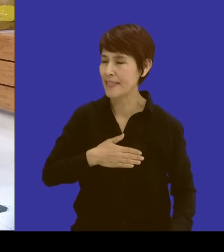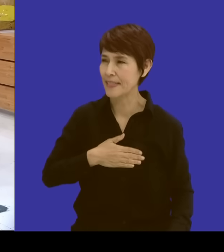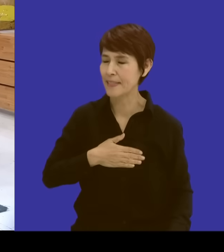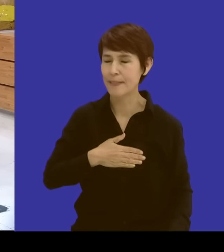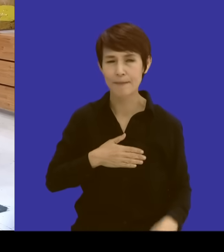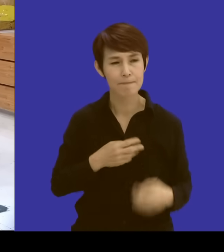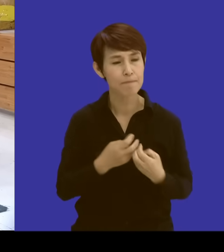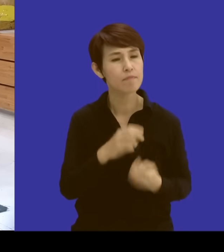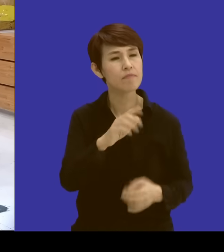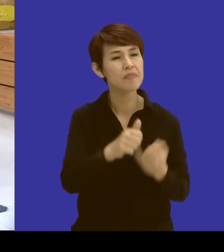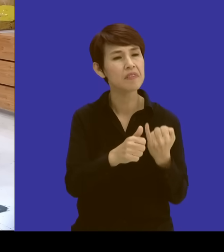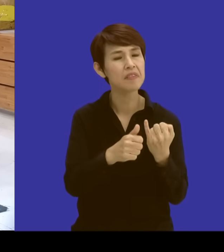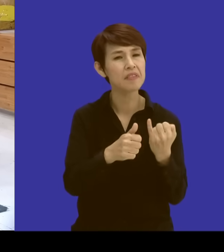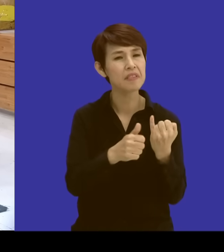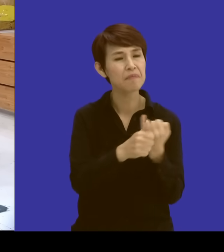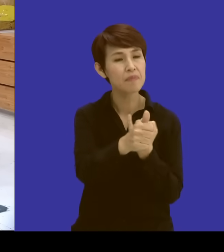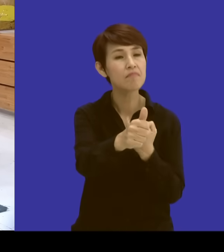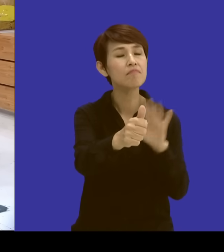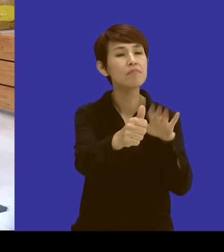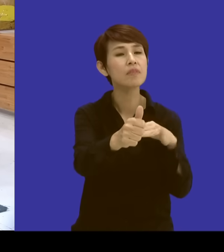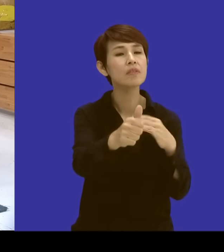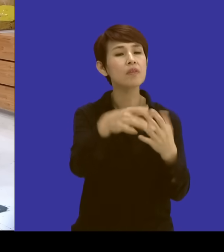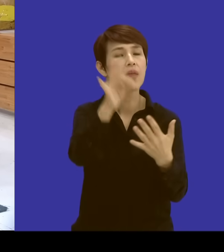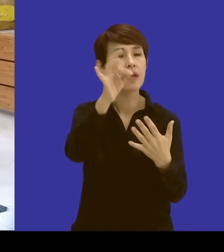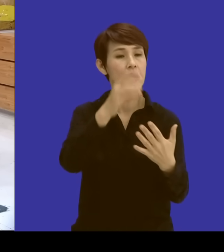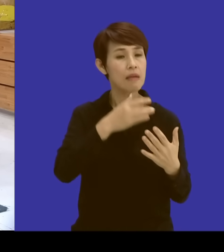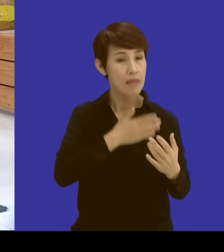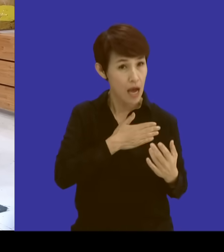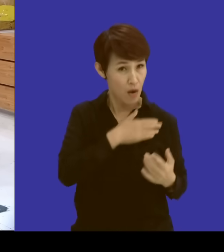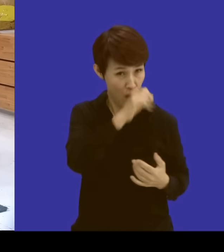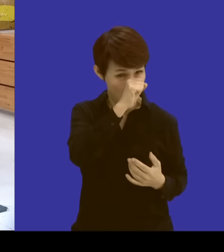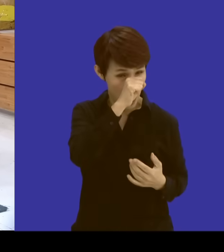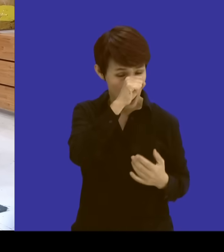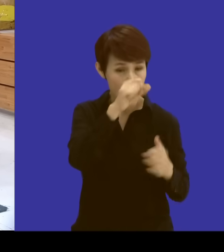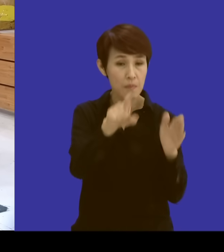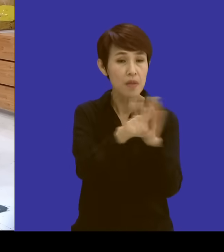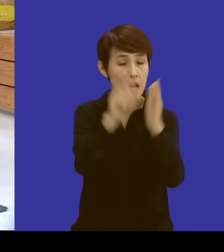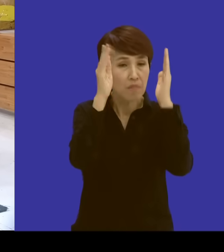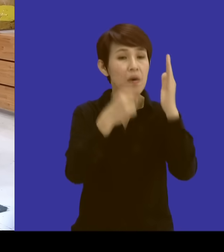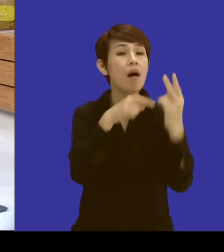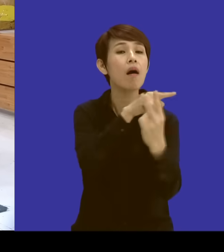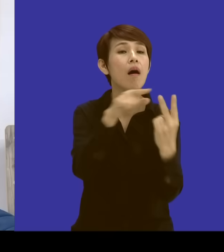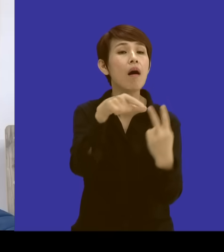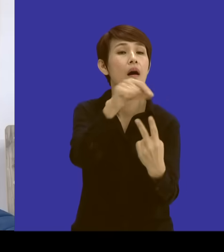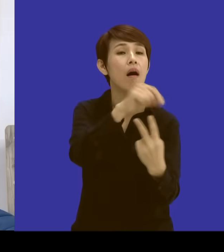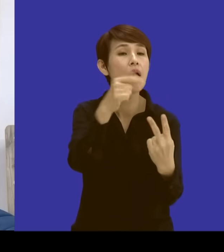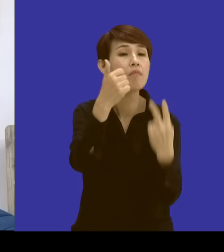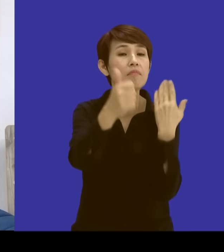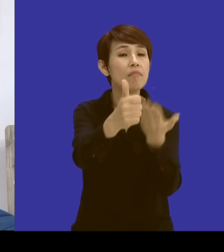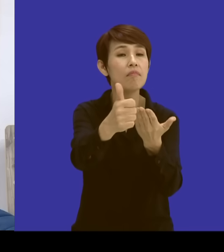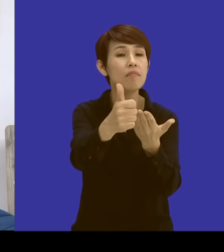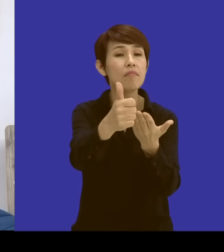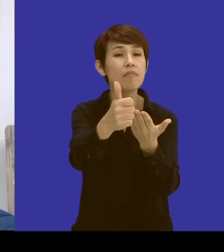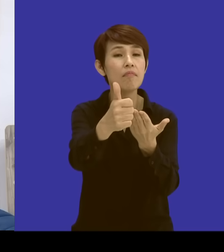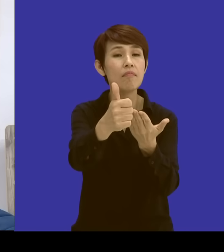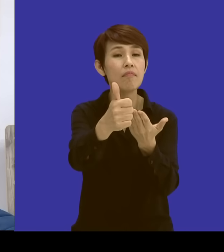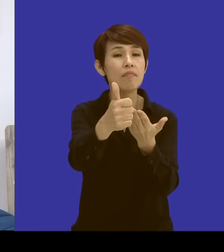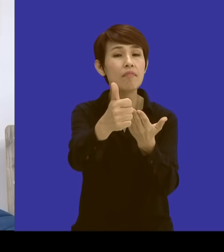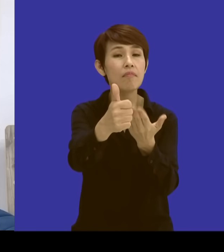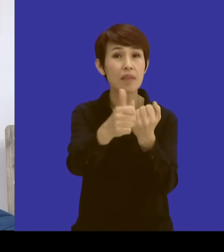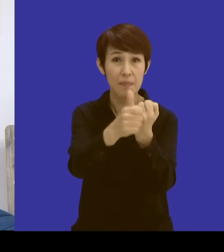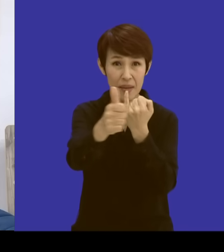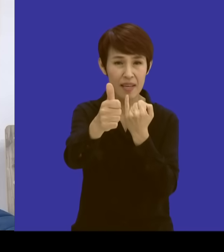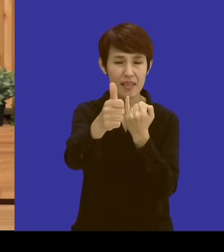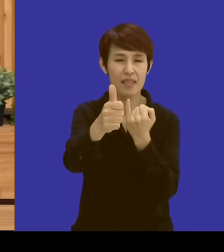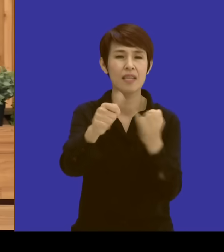선택해라. 나냐, 신학이냐 했죠. 남자친구에게. 네. 네. 그랬더니